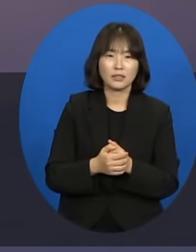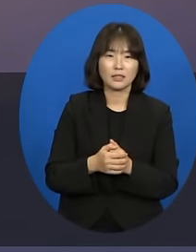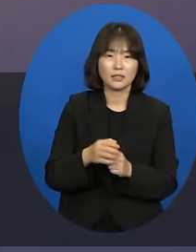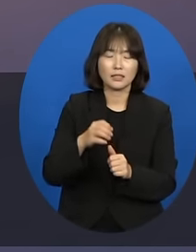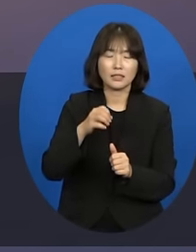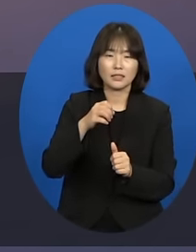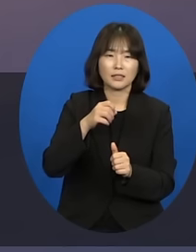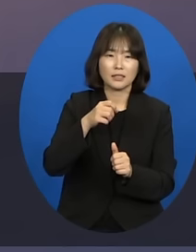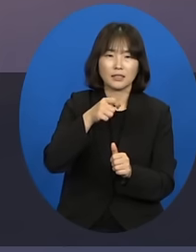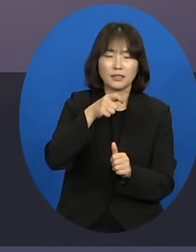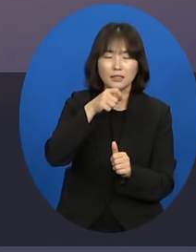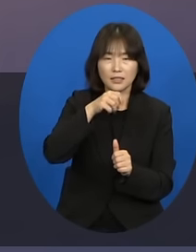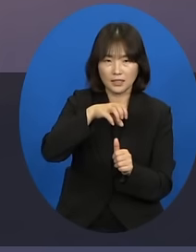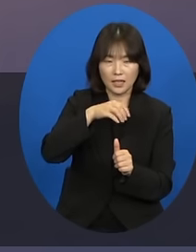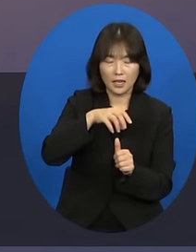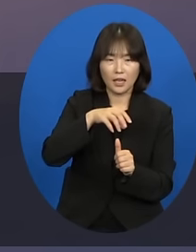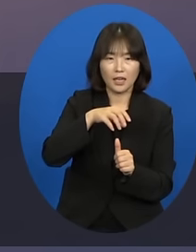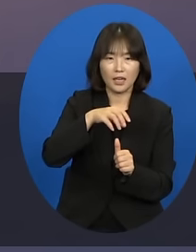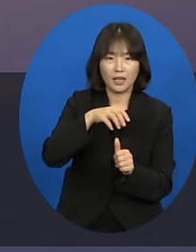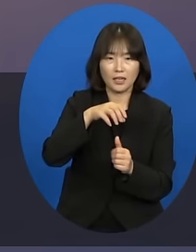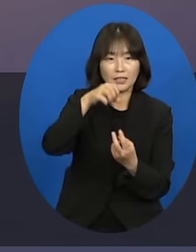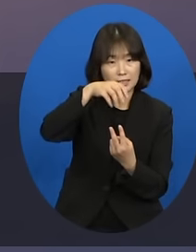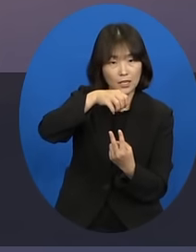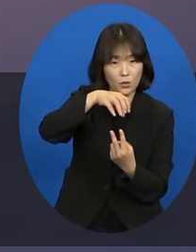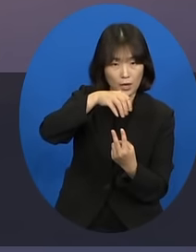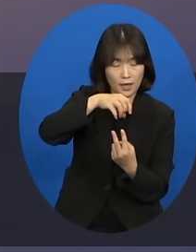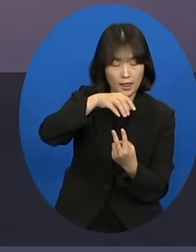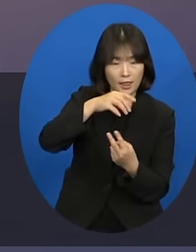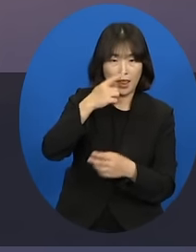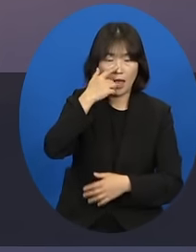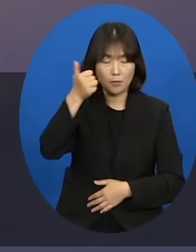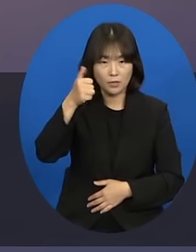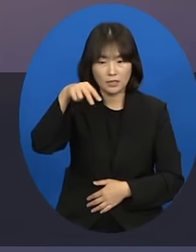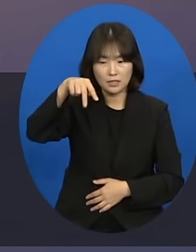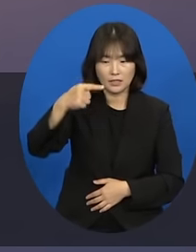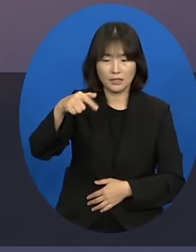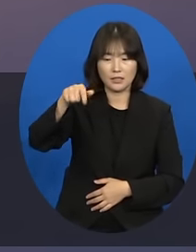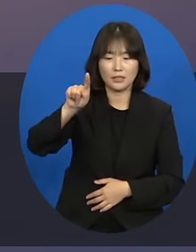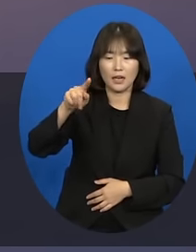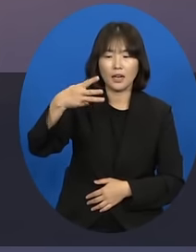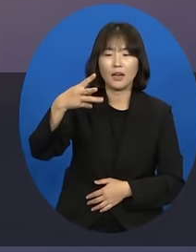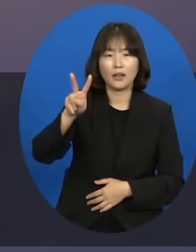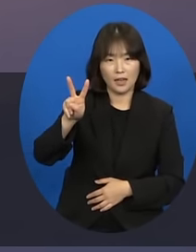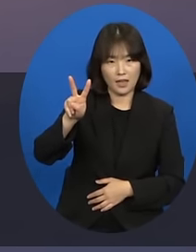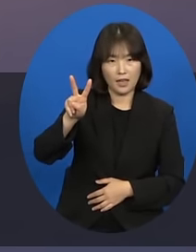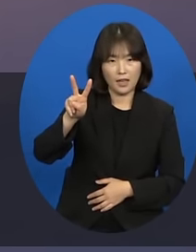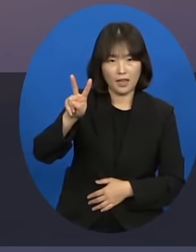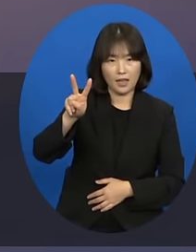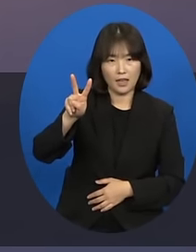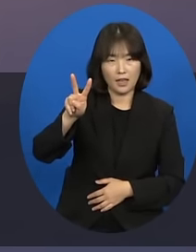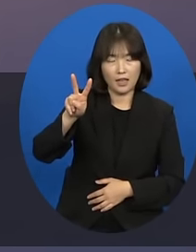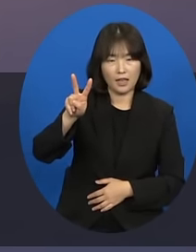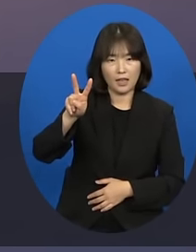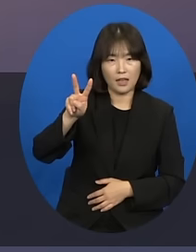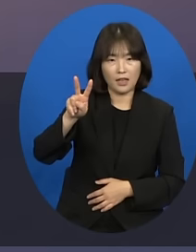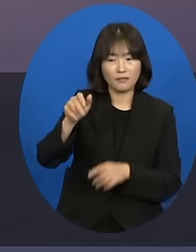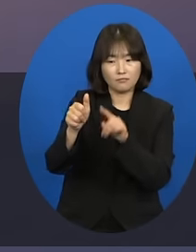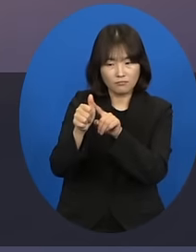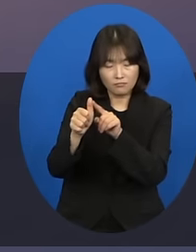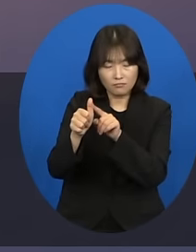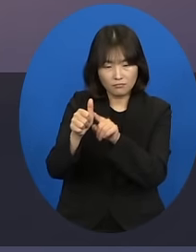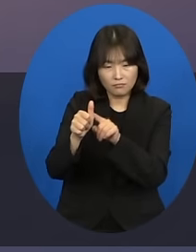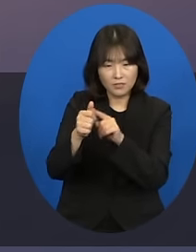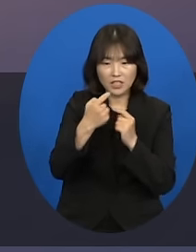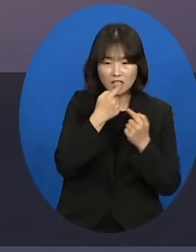스가랴인가요? 예. 그 세례요한의 아버지도 천사가 나타나서 너의 기도가 하나님께 들려진 바 되었다.